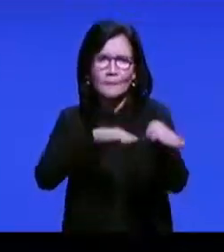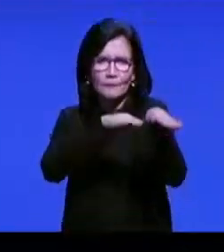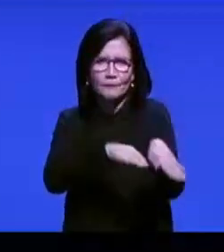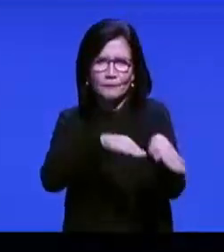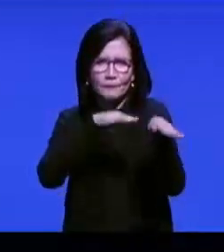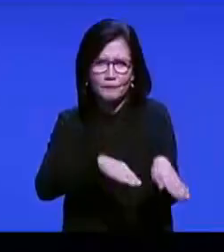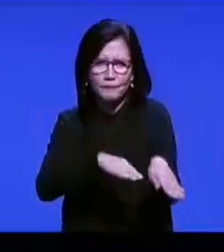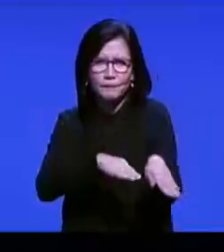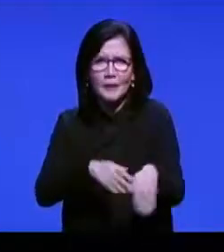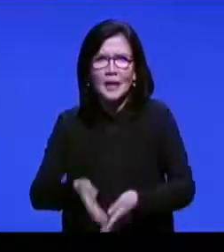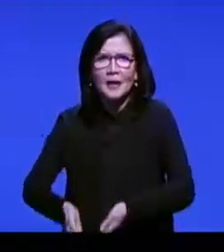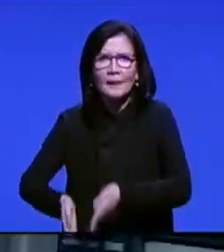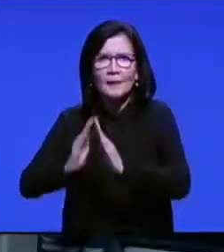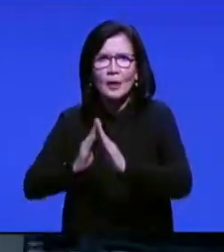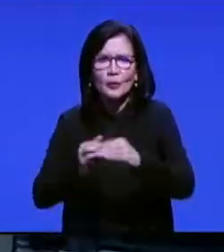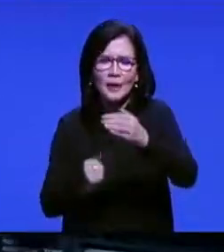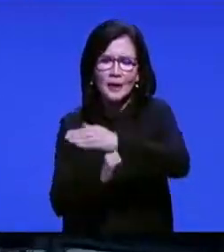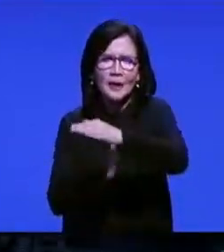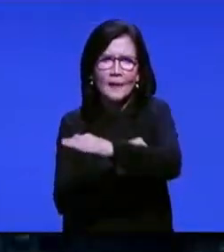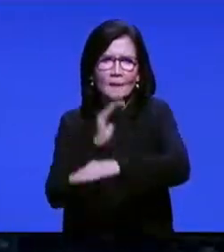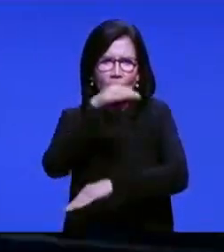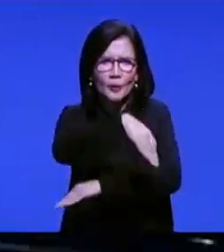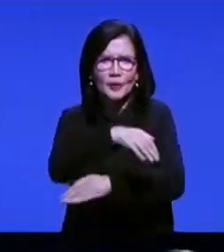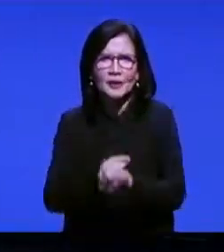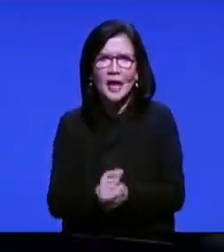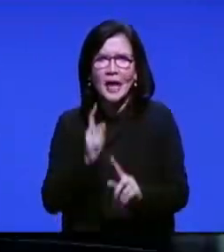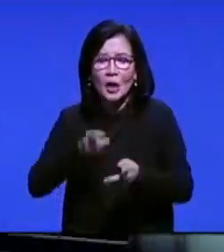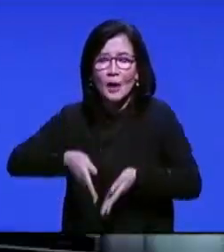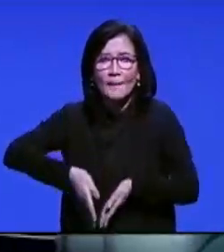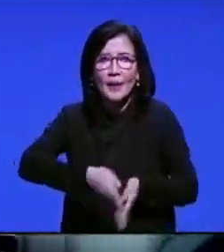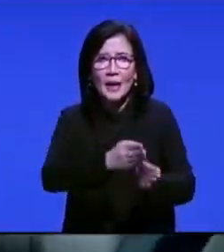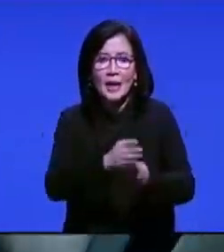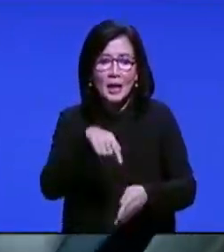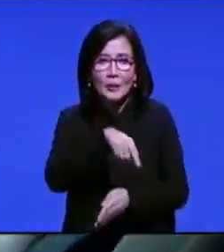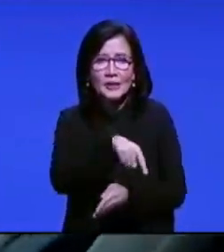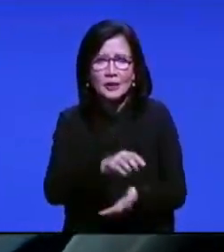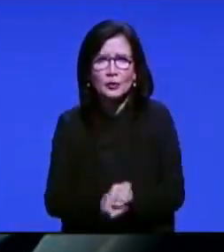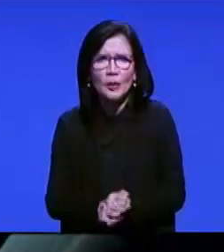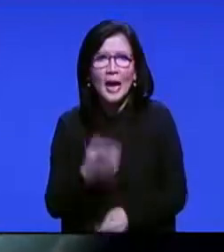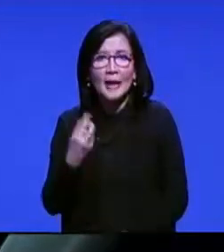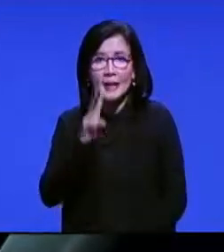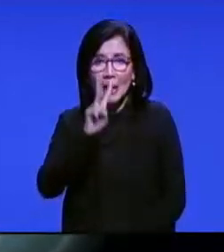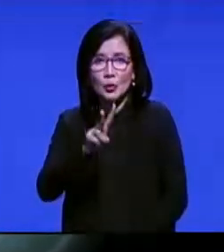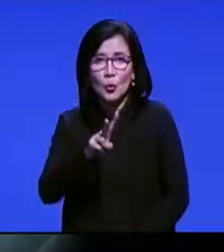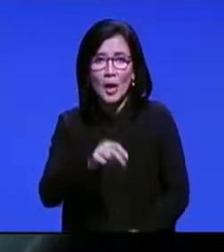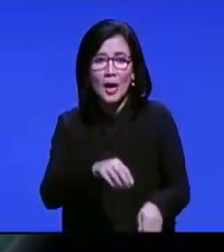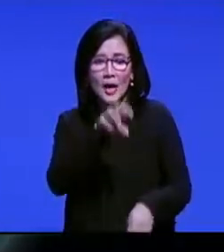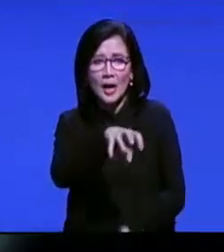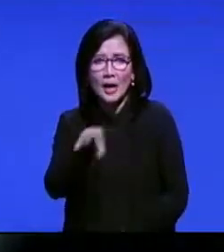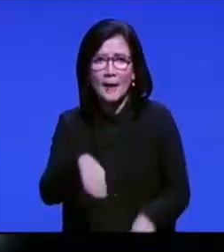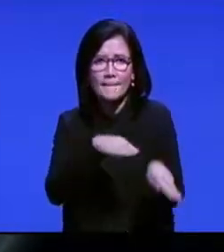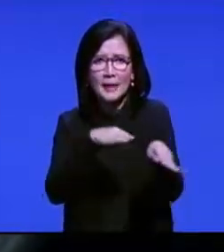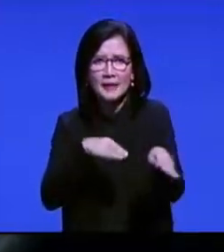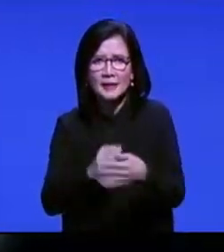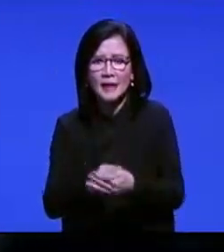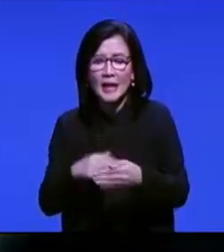imbas dari pembangunan flyover. Nah, jadi jika melewati jalur ini terdapat dua titik kemacetan. Yang pertama